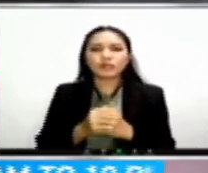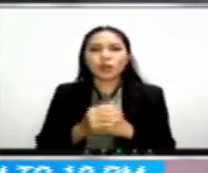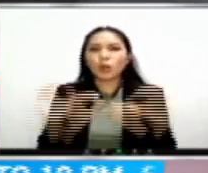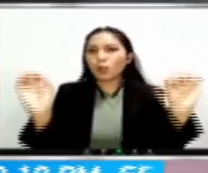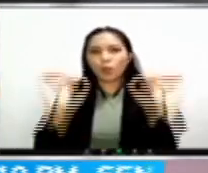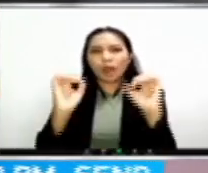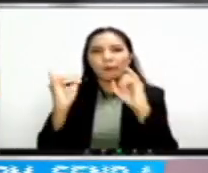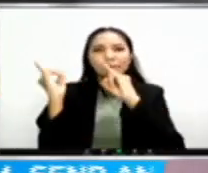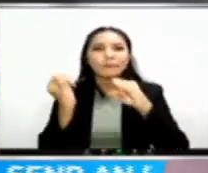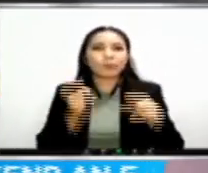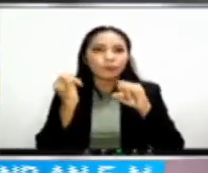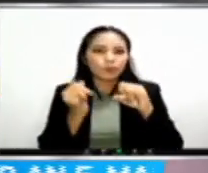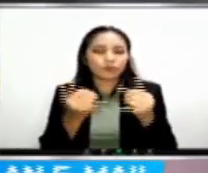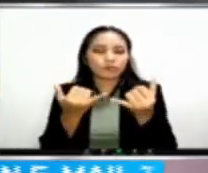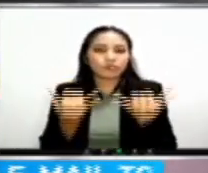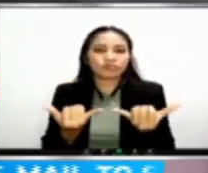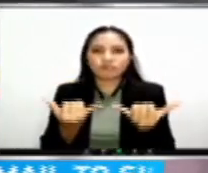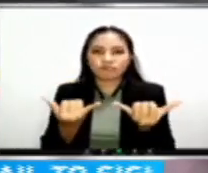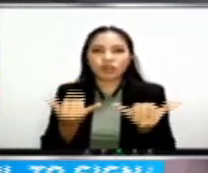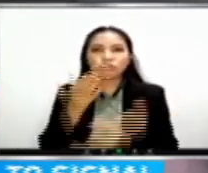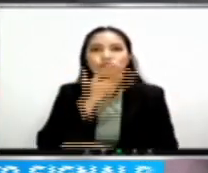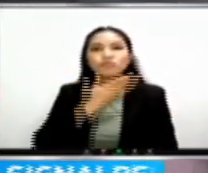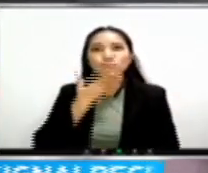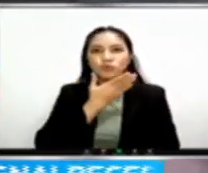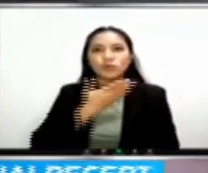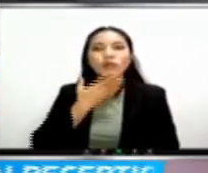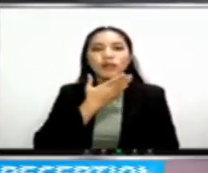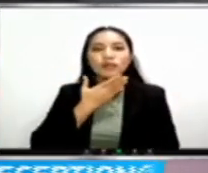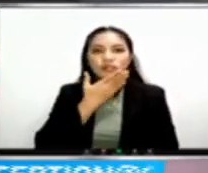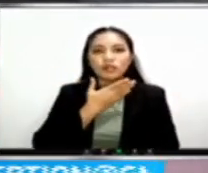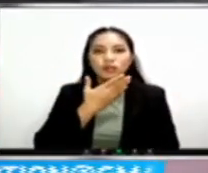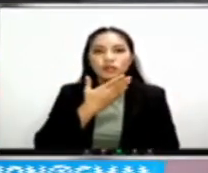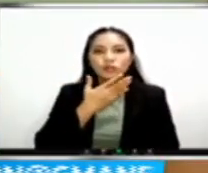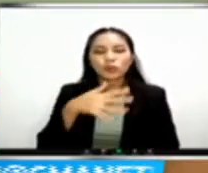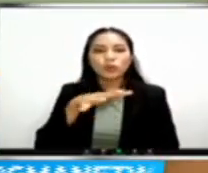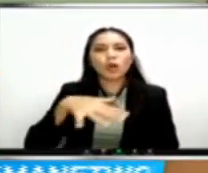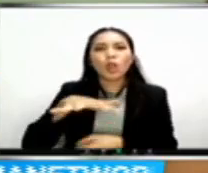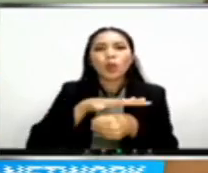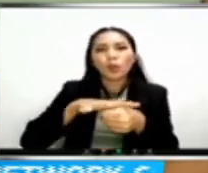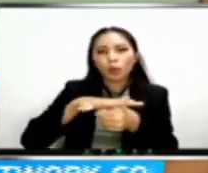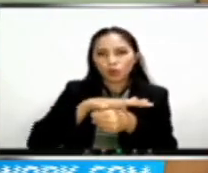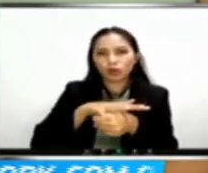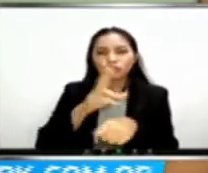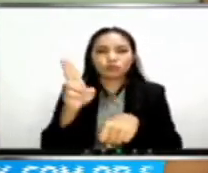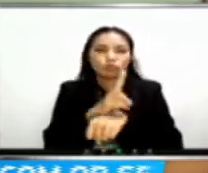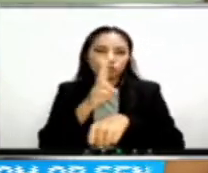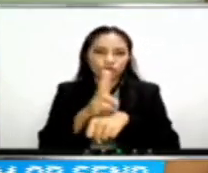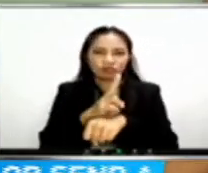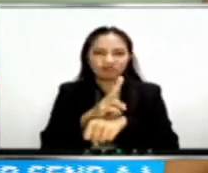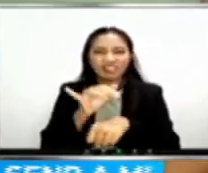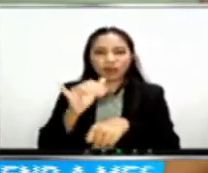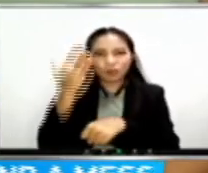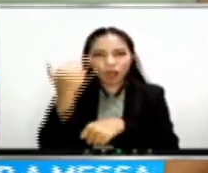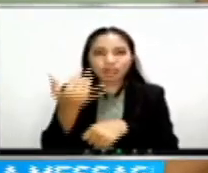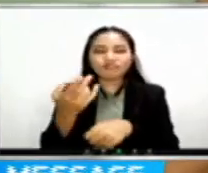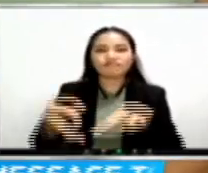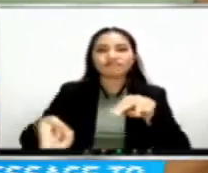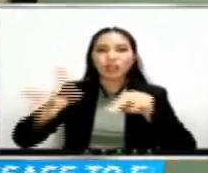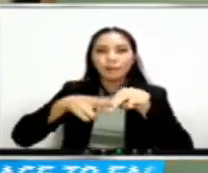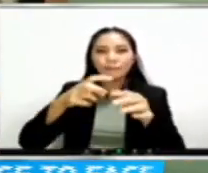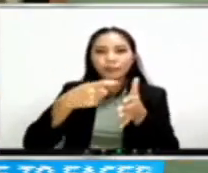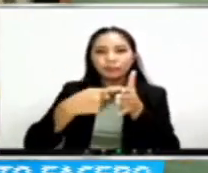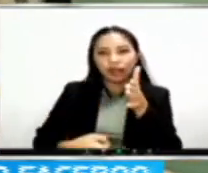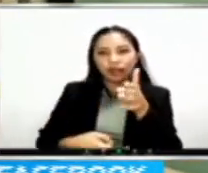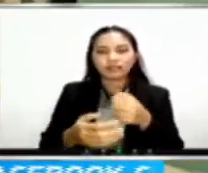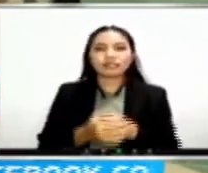po nakakapag-import ng asukal kaya puro local lang kaya tumataas ang presyo. Ramdam raw ni Emma Arcilia ang pagsipa ng presyo ng